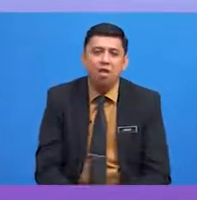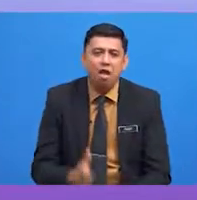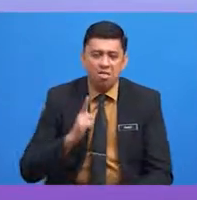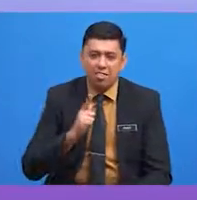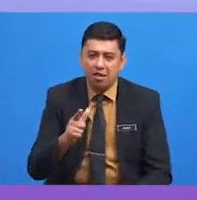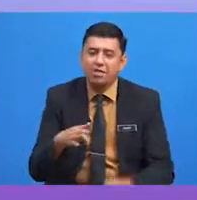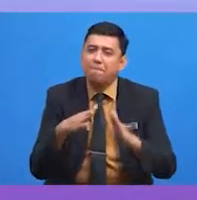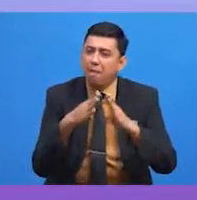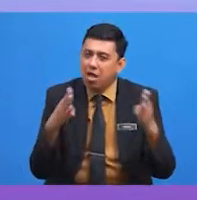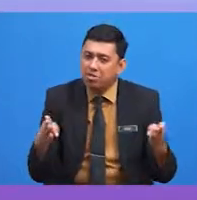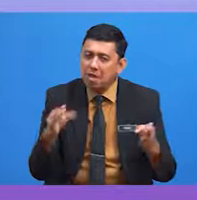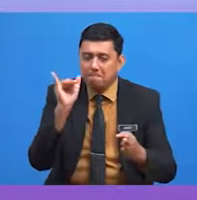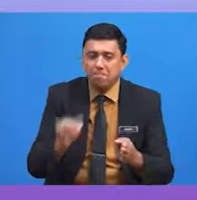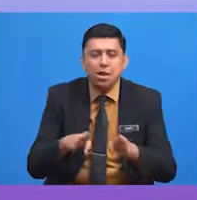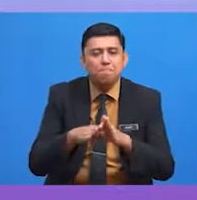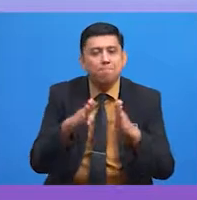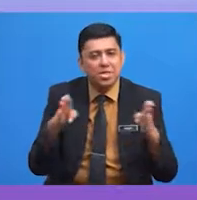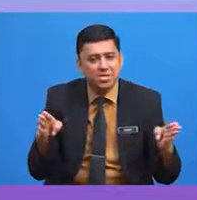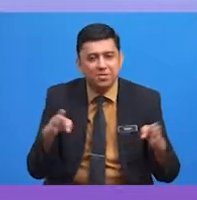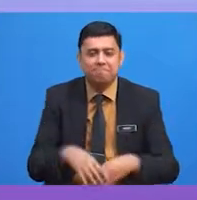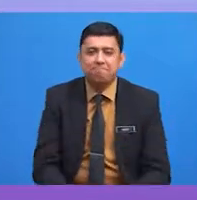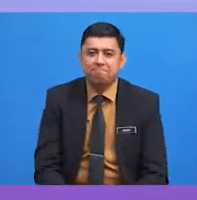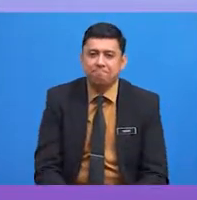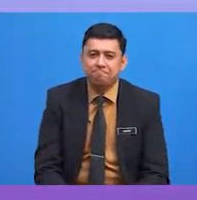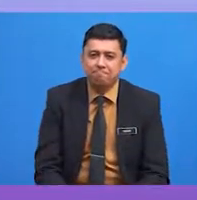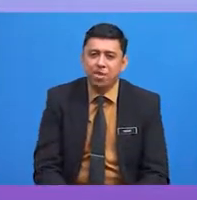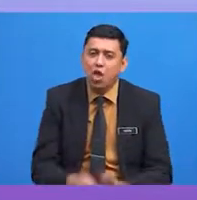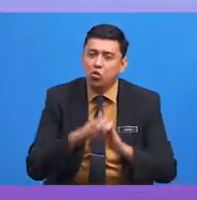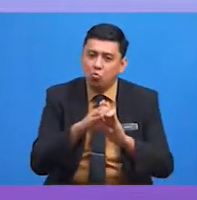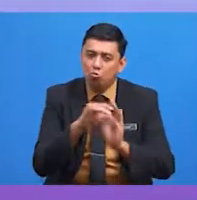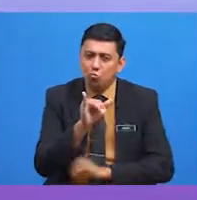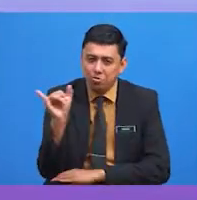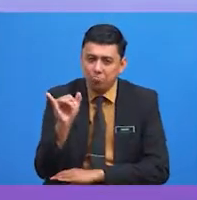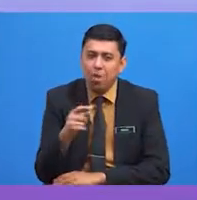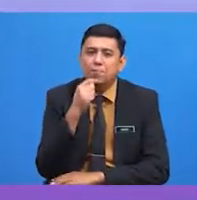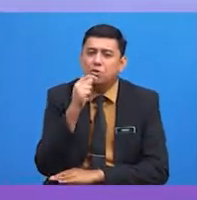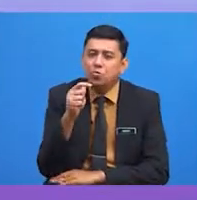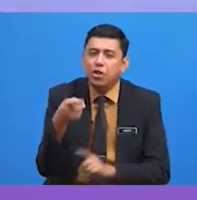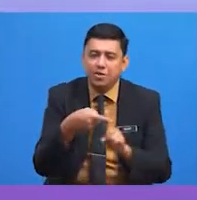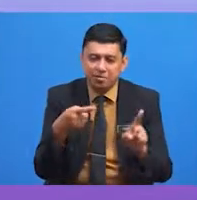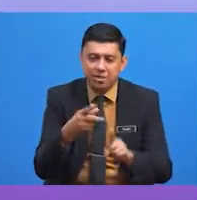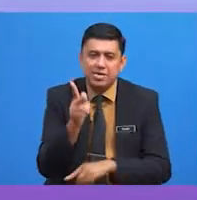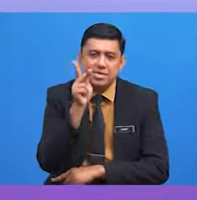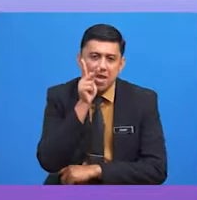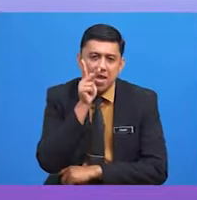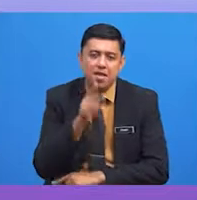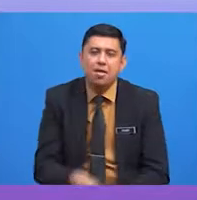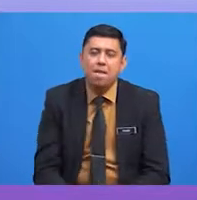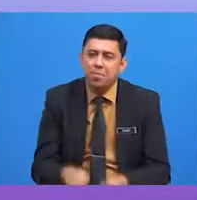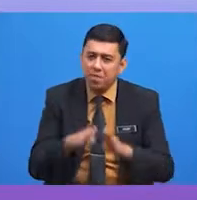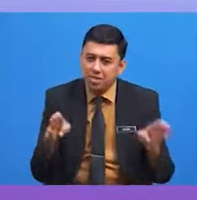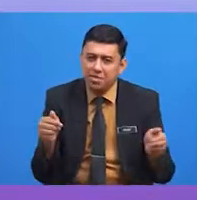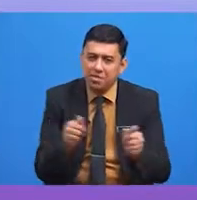laras bahasa yang berbeza. Contohnya, penutur dari Kedah